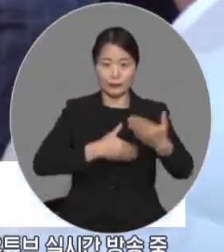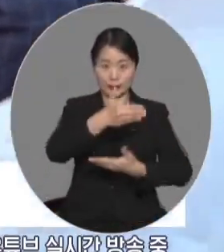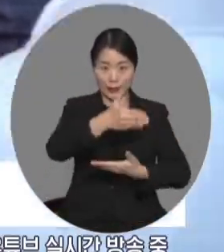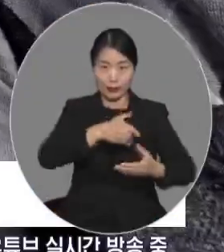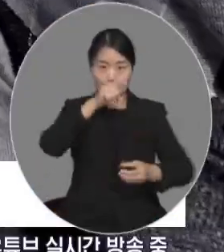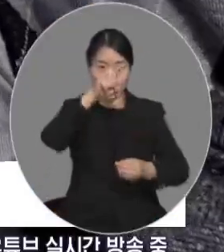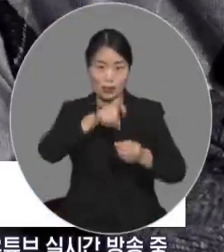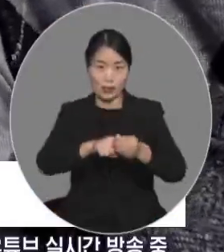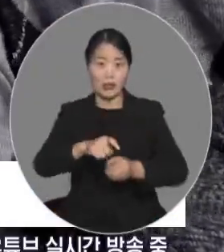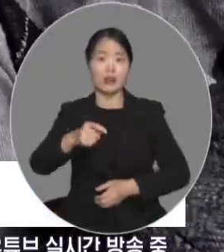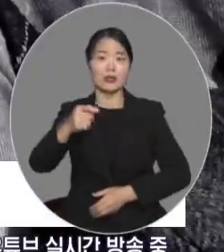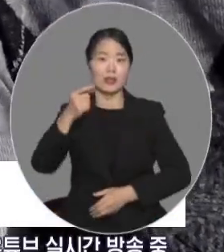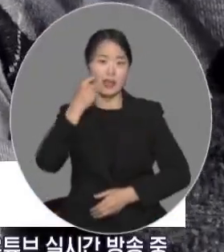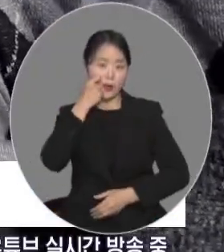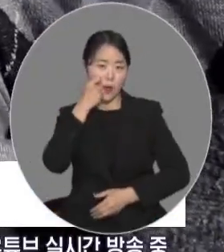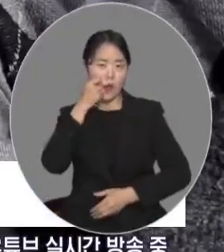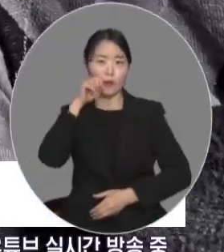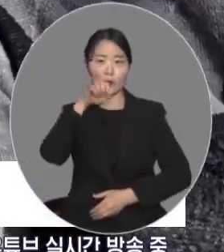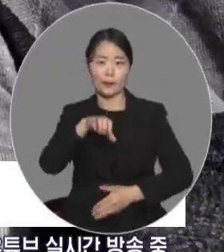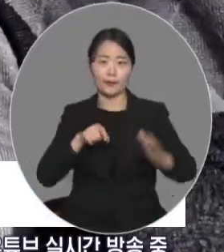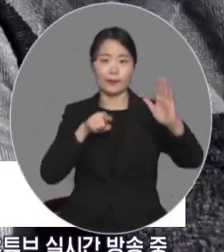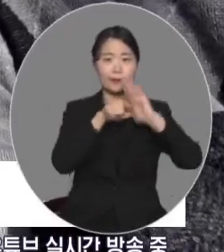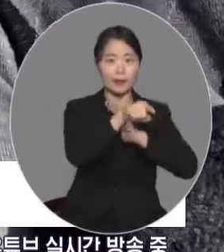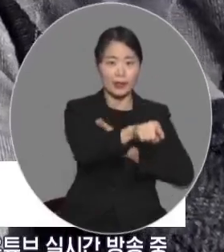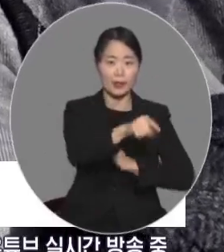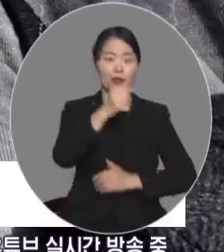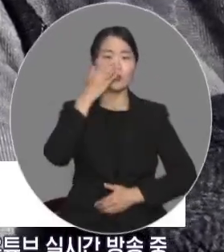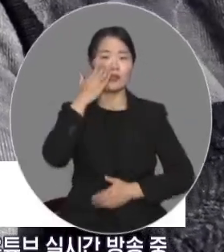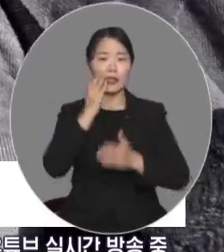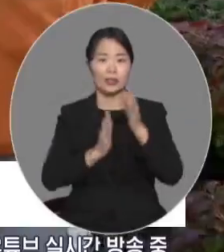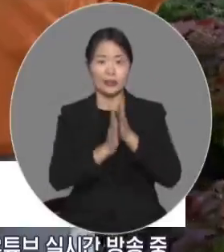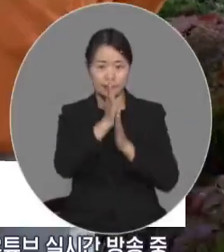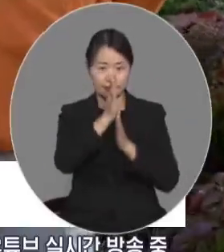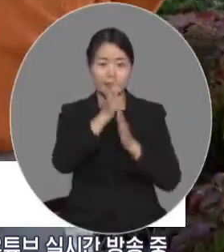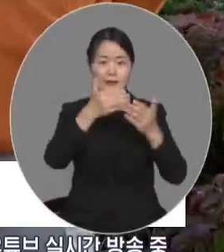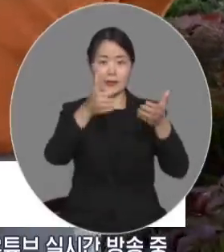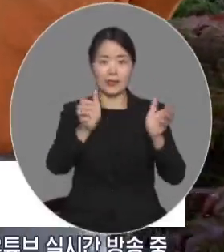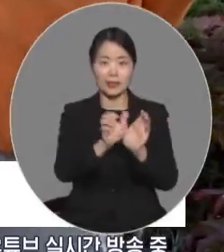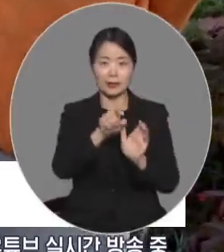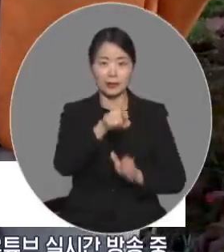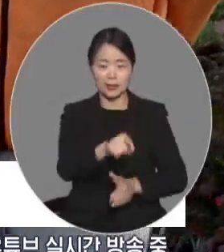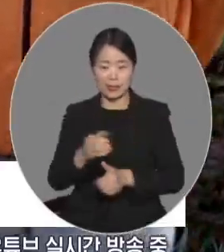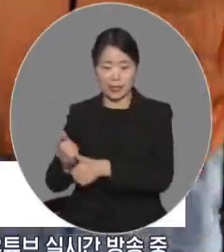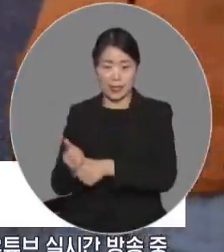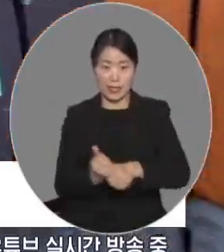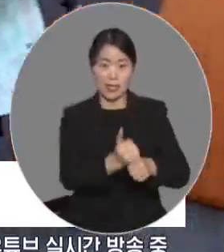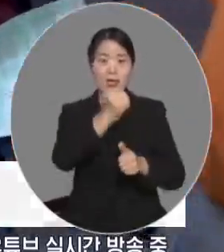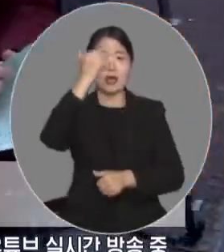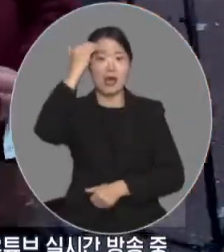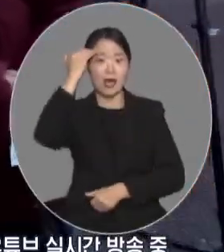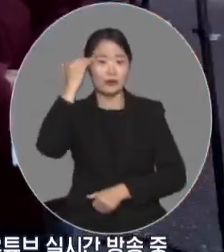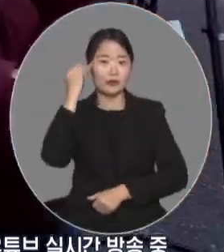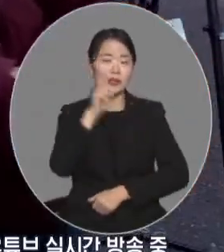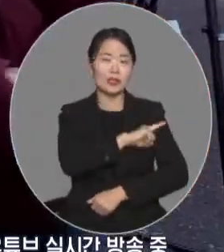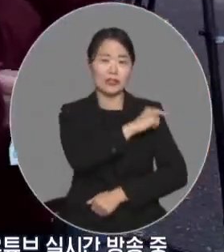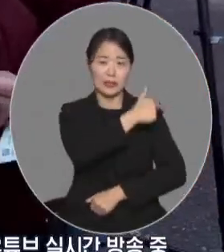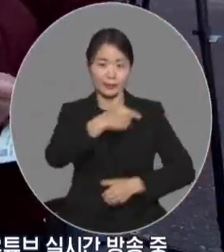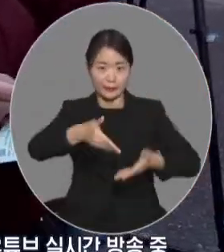방문한 울산시 해외 사절단도 이곳을 방문해 국내 최대 규모 파크골프장 건립에 청사진을